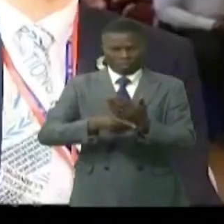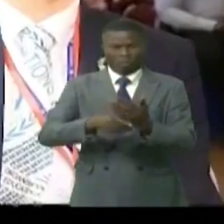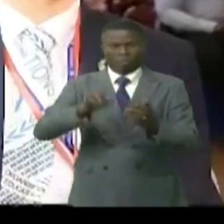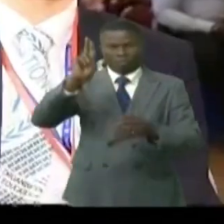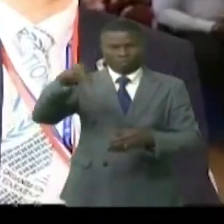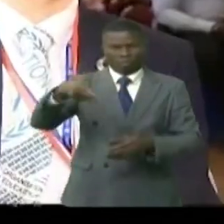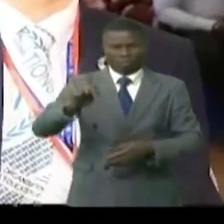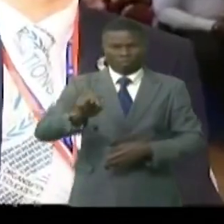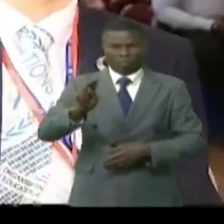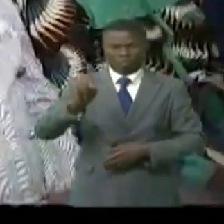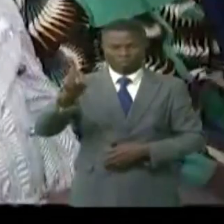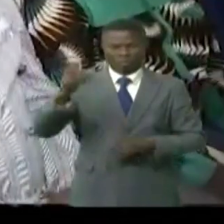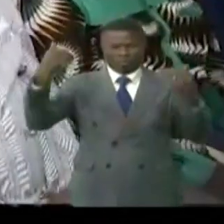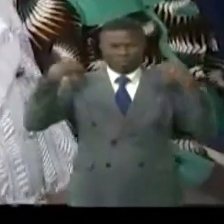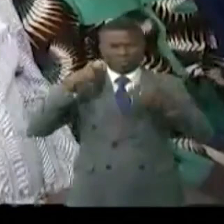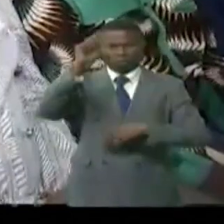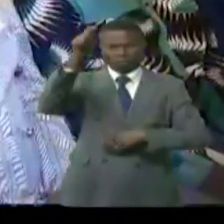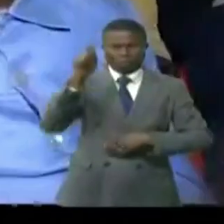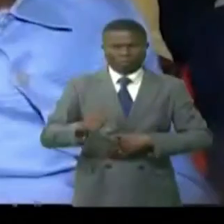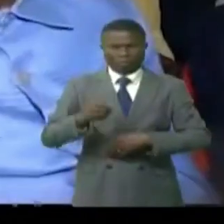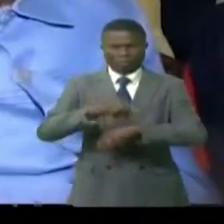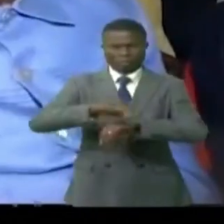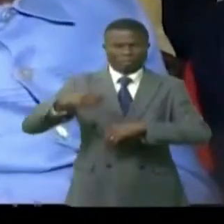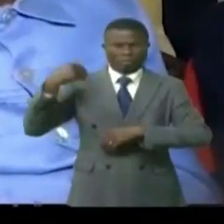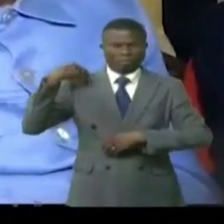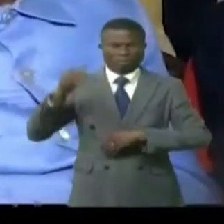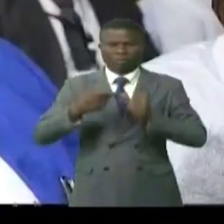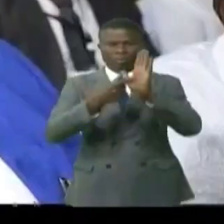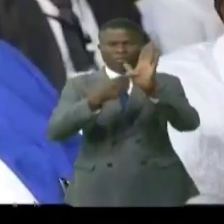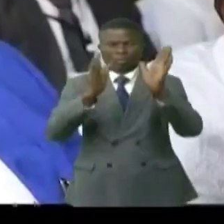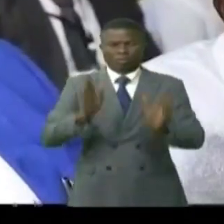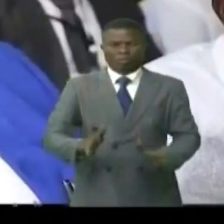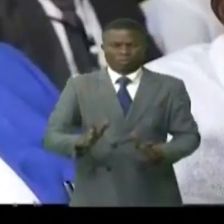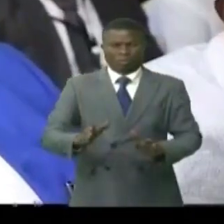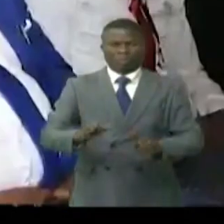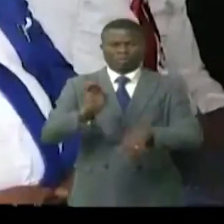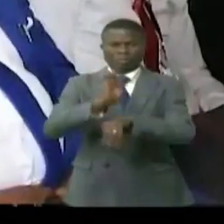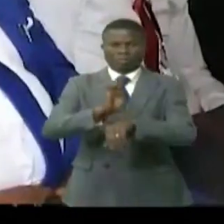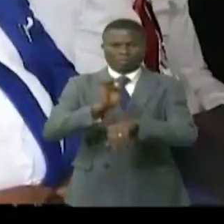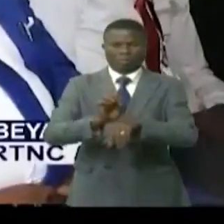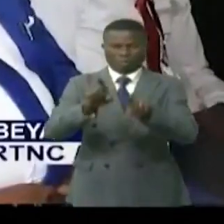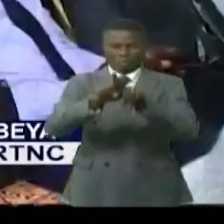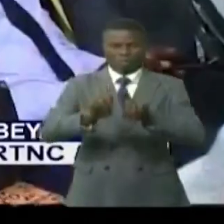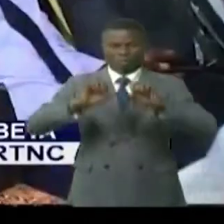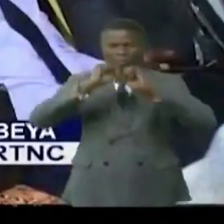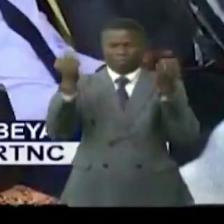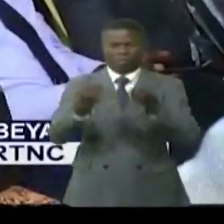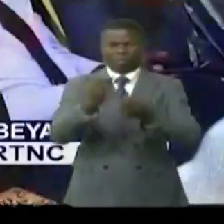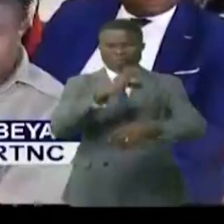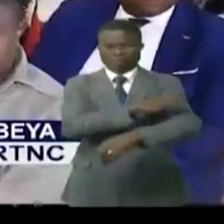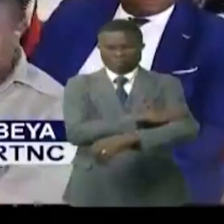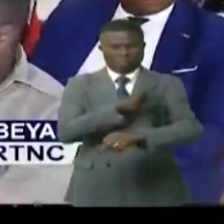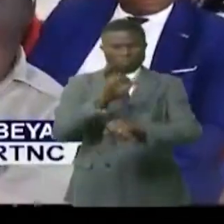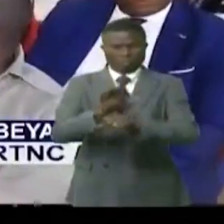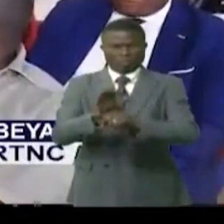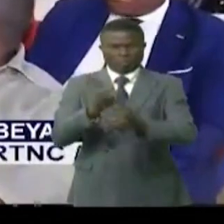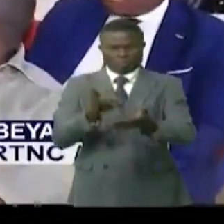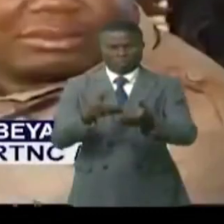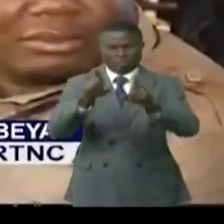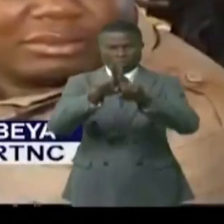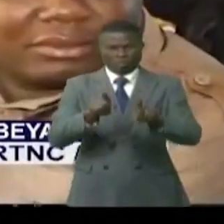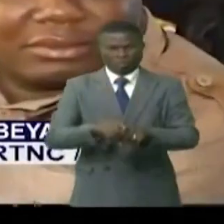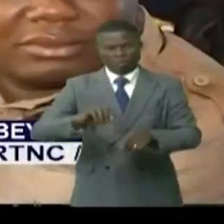PNUD, les chefs des divisions de l'administration publique, les représentants des confessions religieuses et de la société civile confondue, ainsi